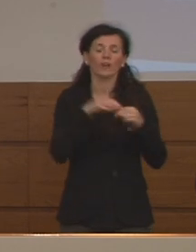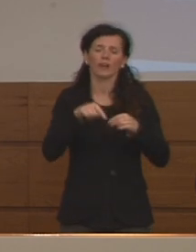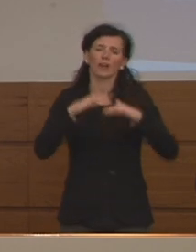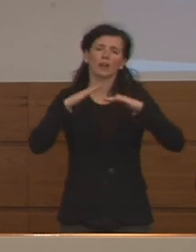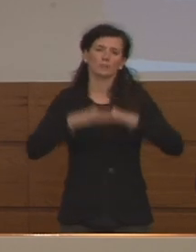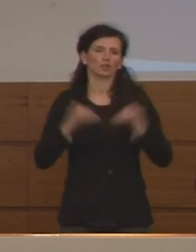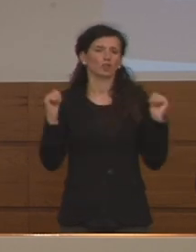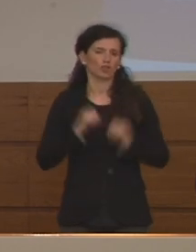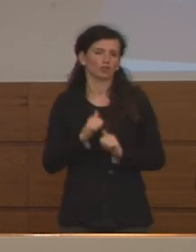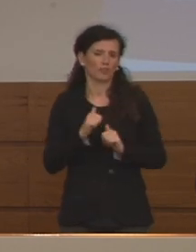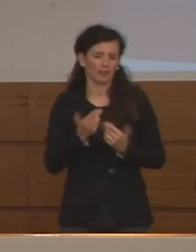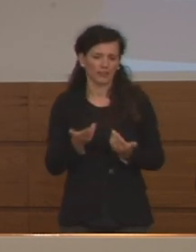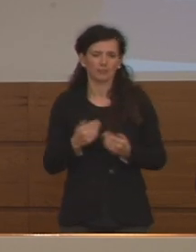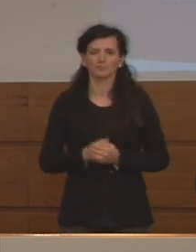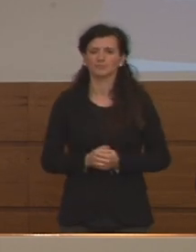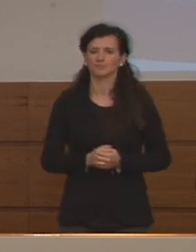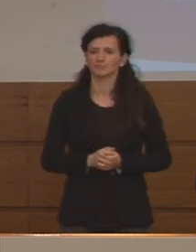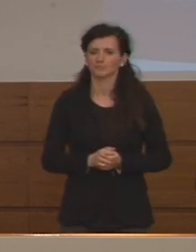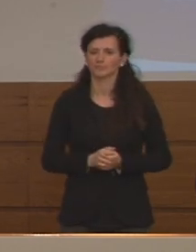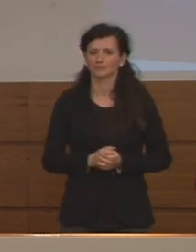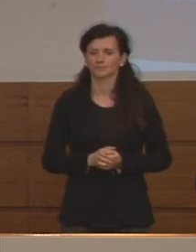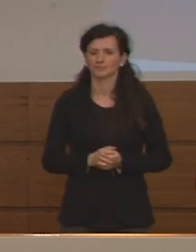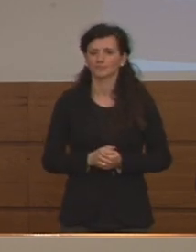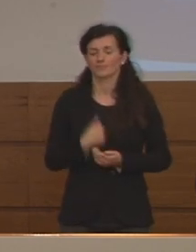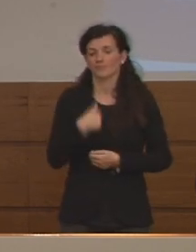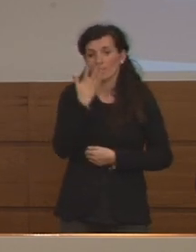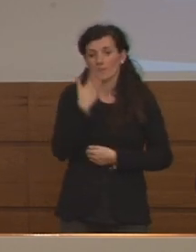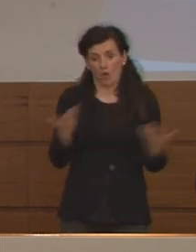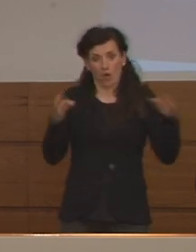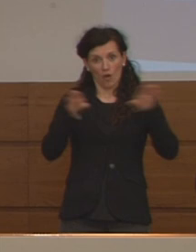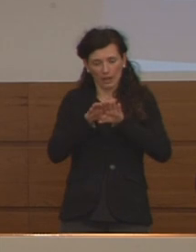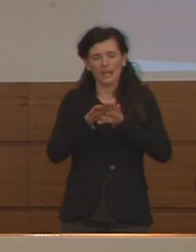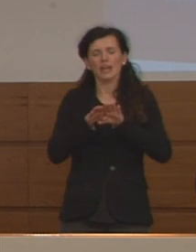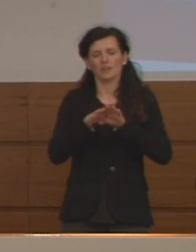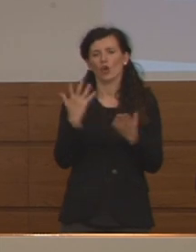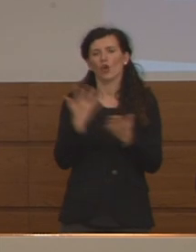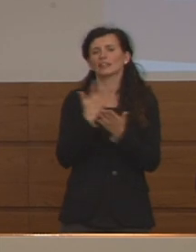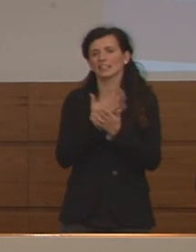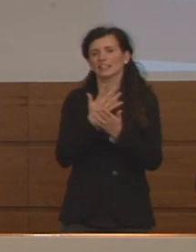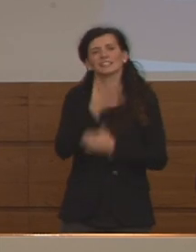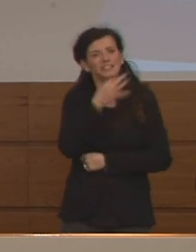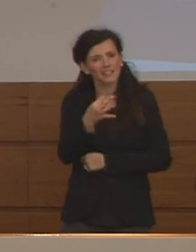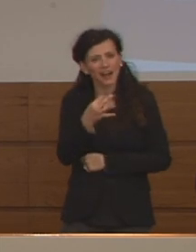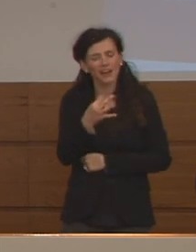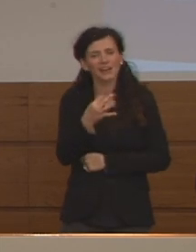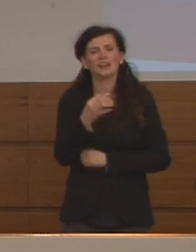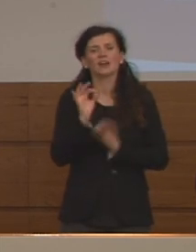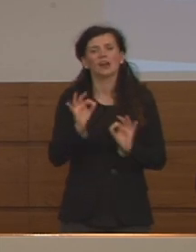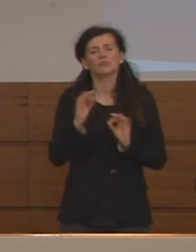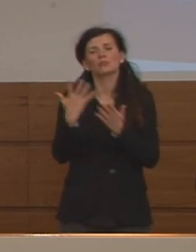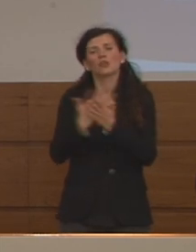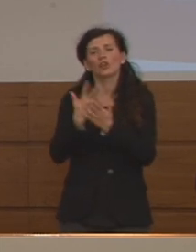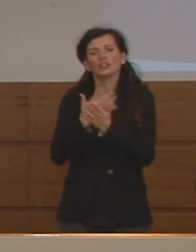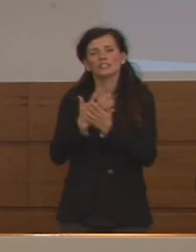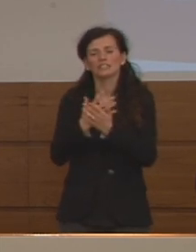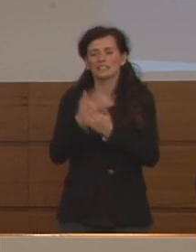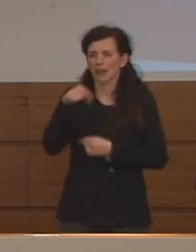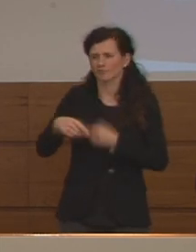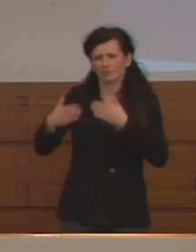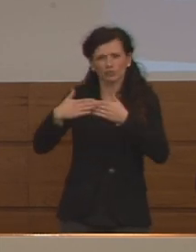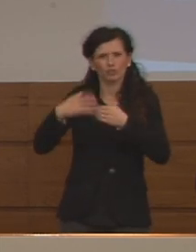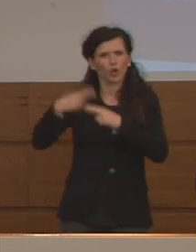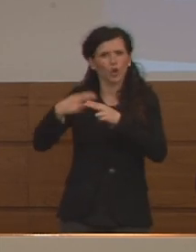poi vorrei concludere con una bella notizia è una buona notizia è arrivata la notizia è che alle porte di